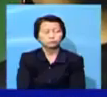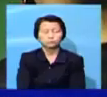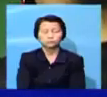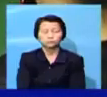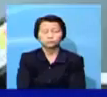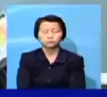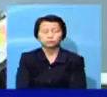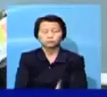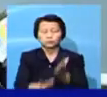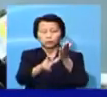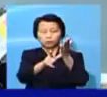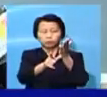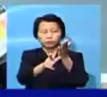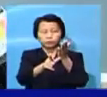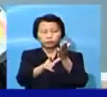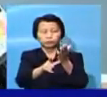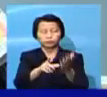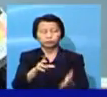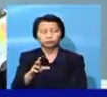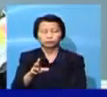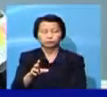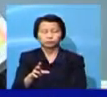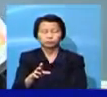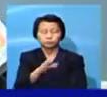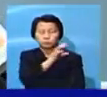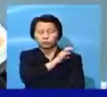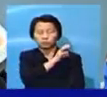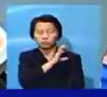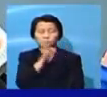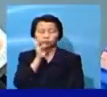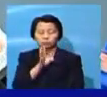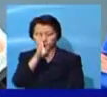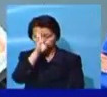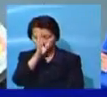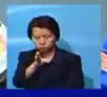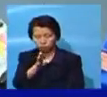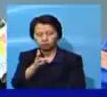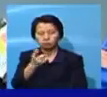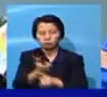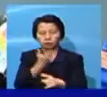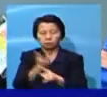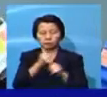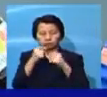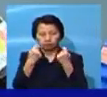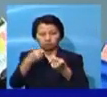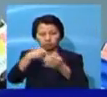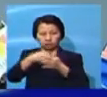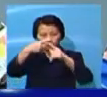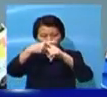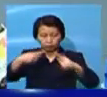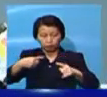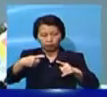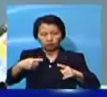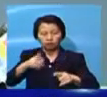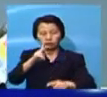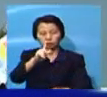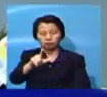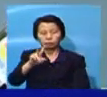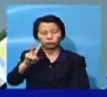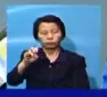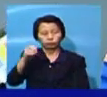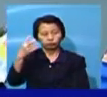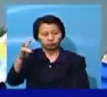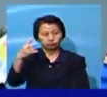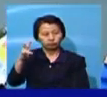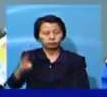sementara itu penolong jurati hoki wanita lailin Abu Hassan kini memberi fokus untuk latihan pasukan hoki dalam dewan menjelang teras KL